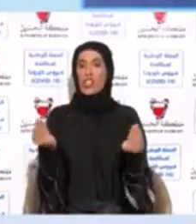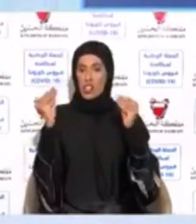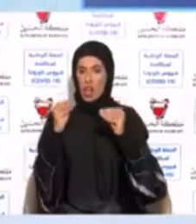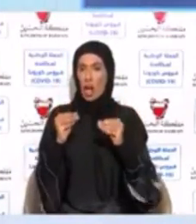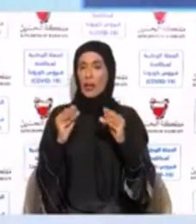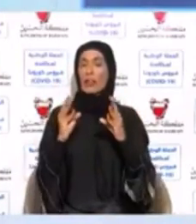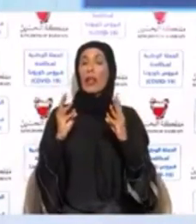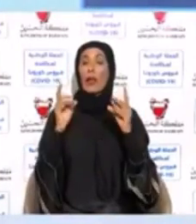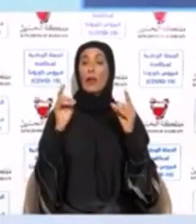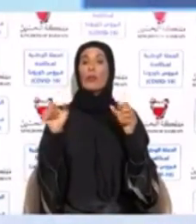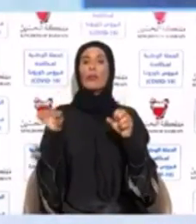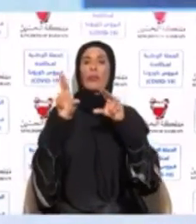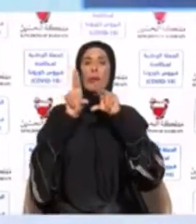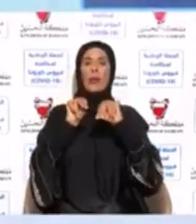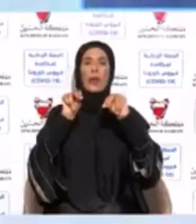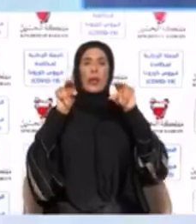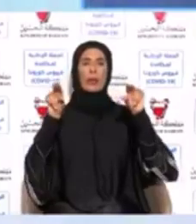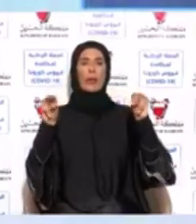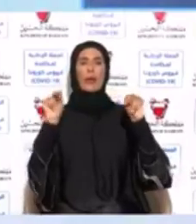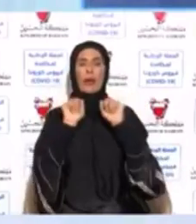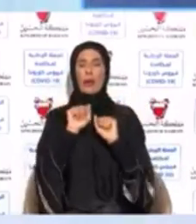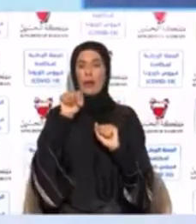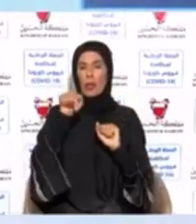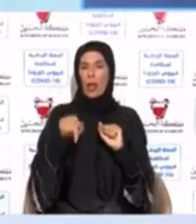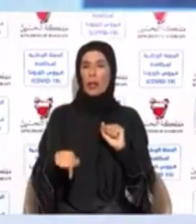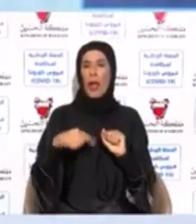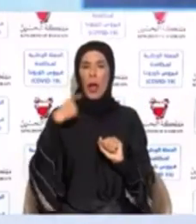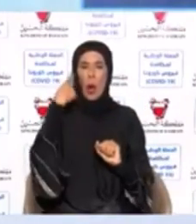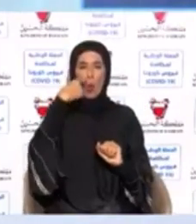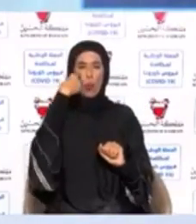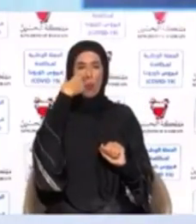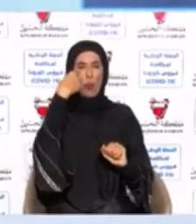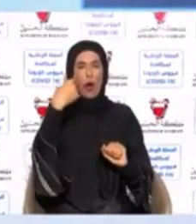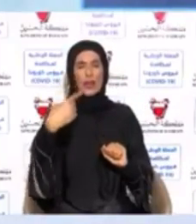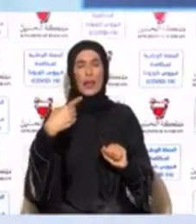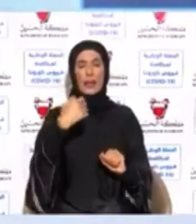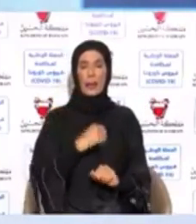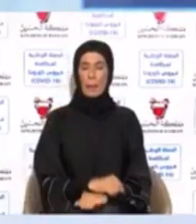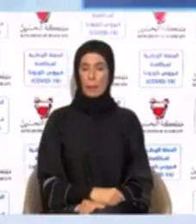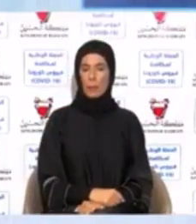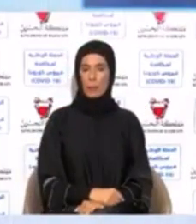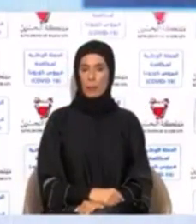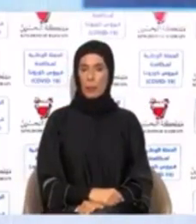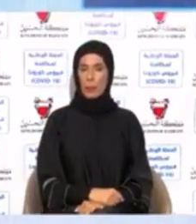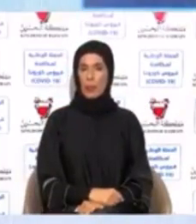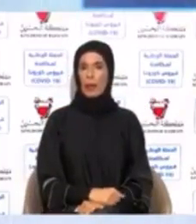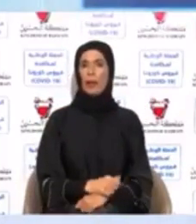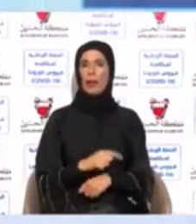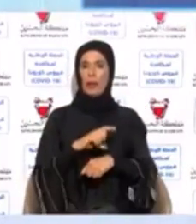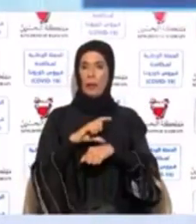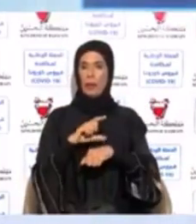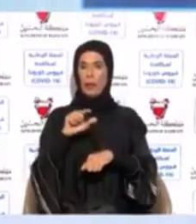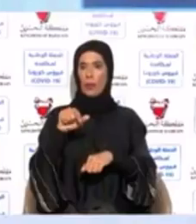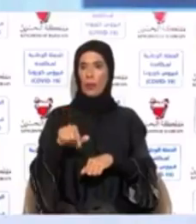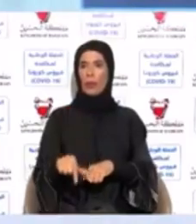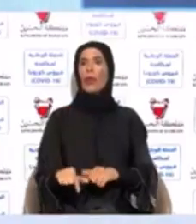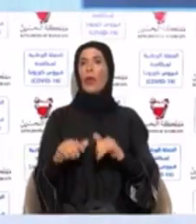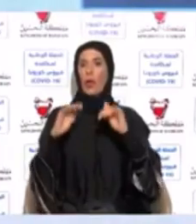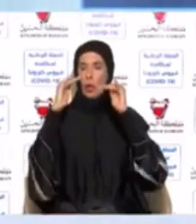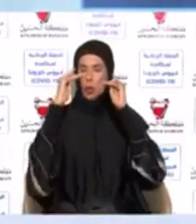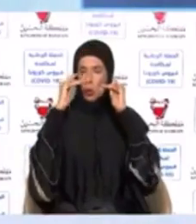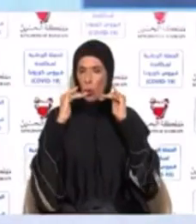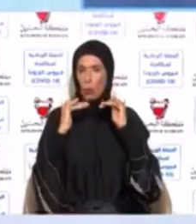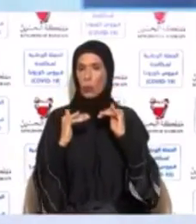الإصابات يتم بنفس الشيء زيادة عدد الفحوصات المطلوبة. بالنسبة للطاقة الاستيعابية، لا، نحن نقدر